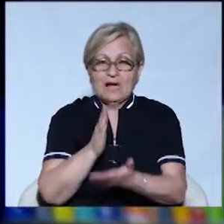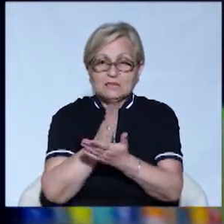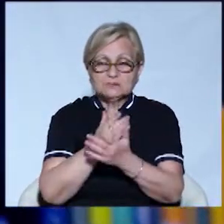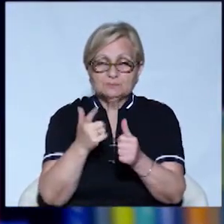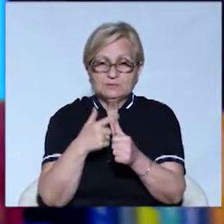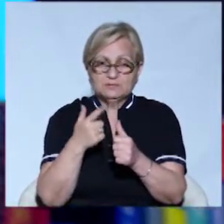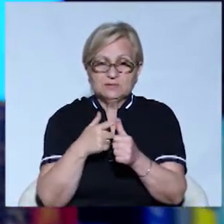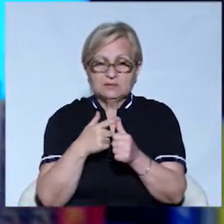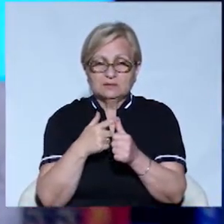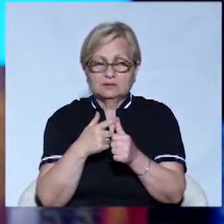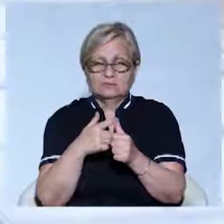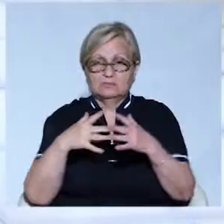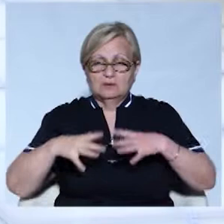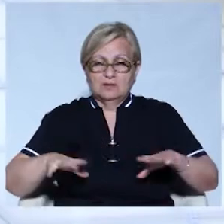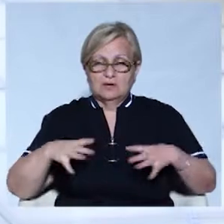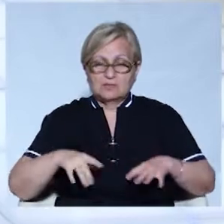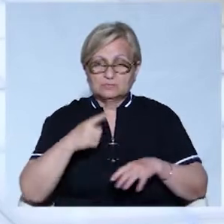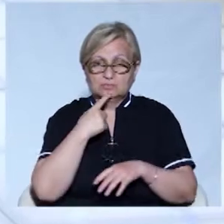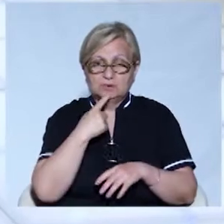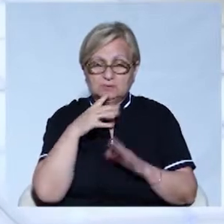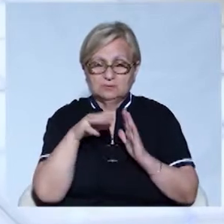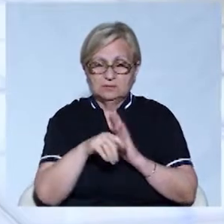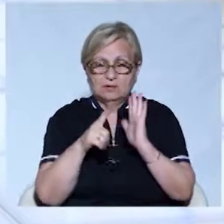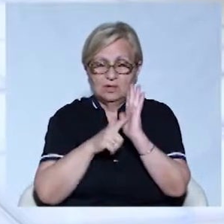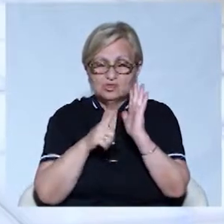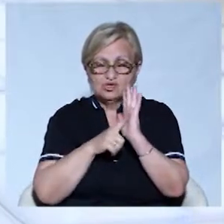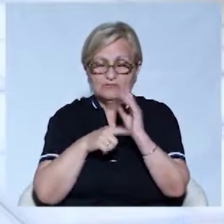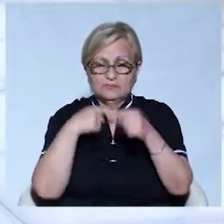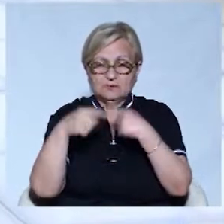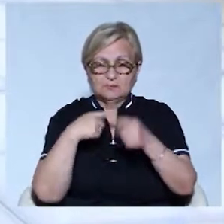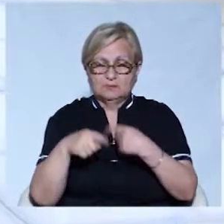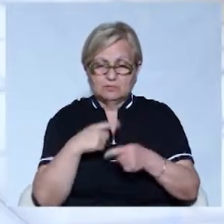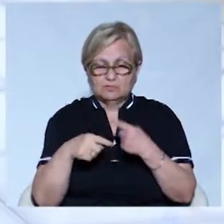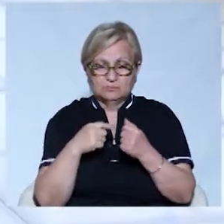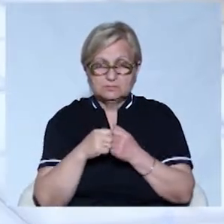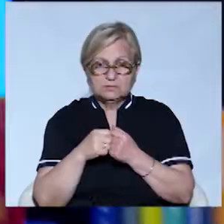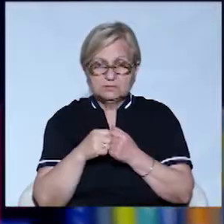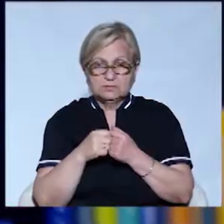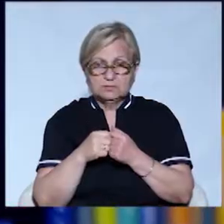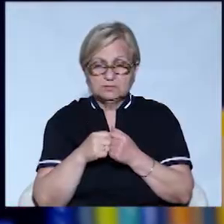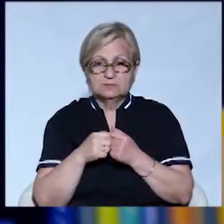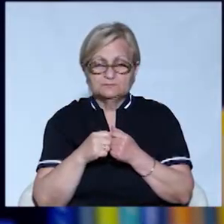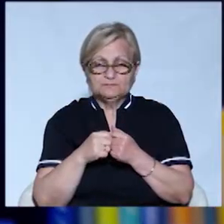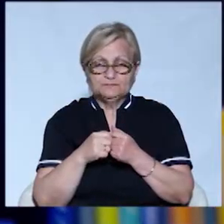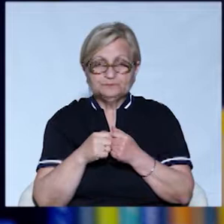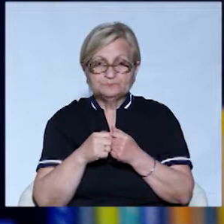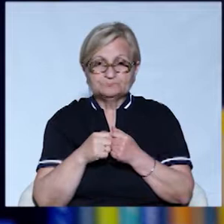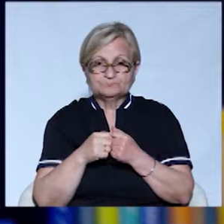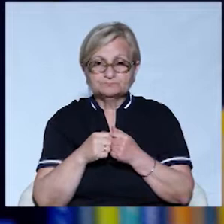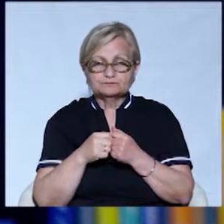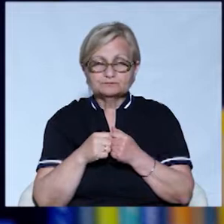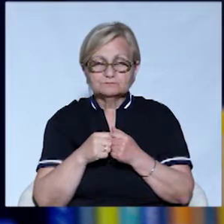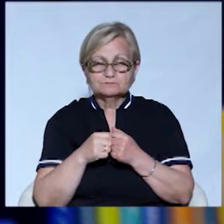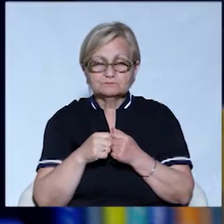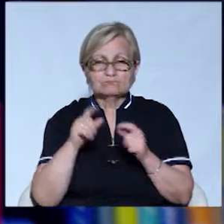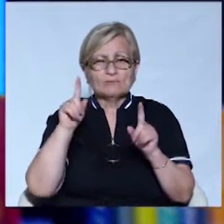არსებითი სახელი ქართულ ენაში შვიდნაირად იცვლის ფორმას, იბრუნვის.